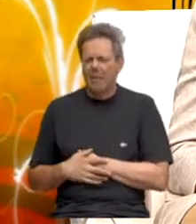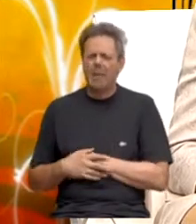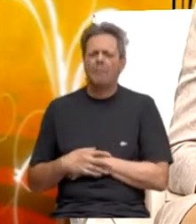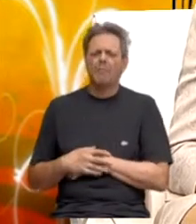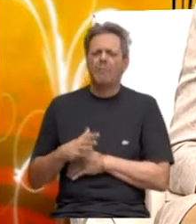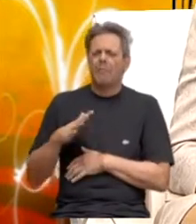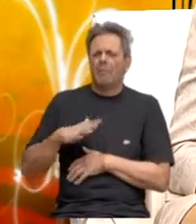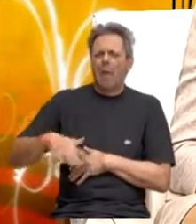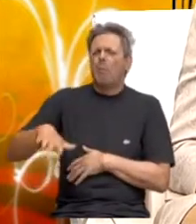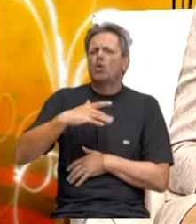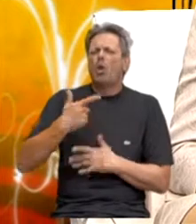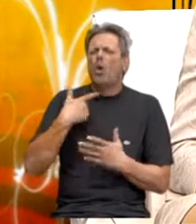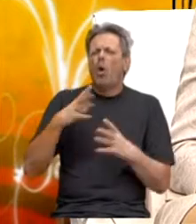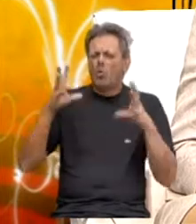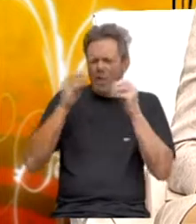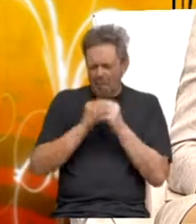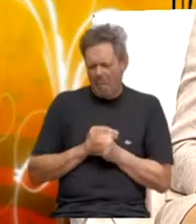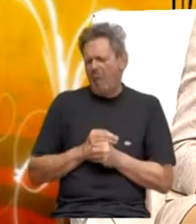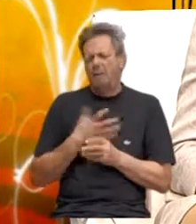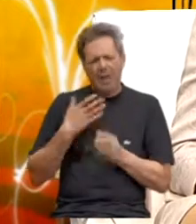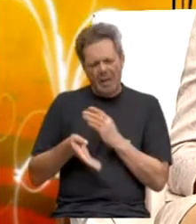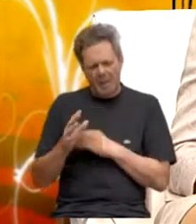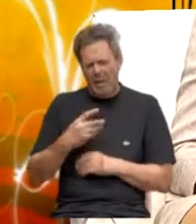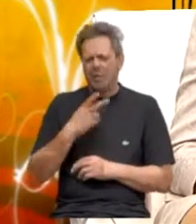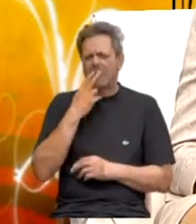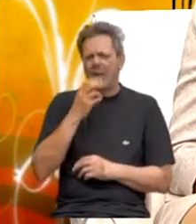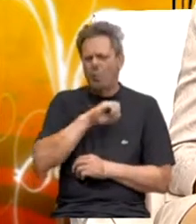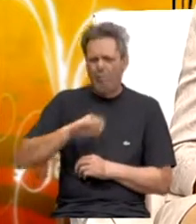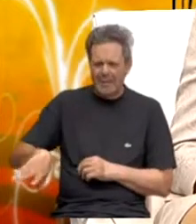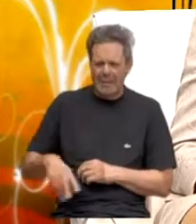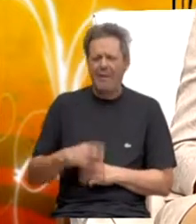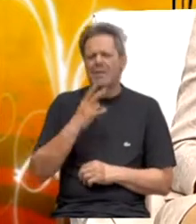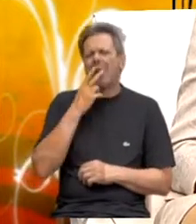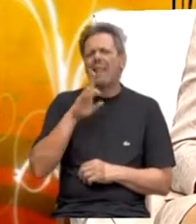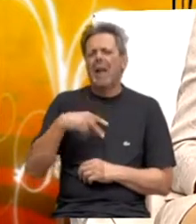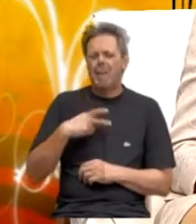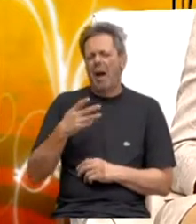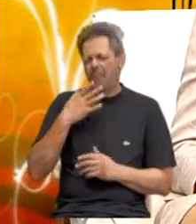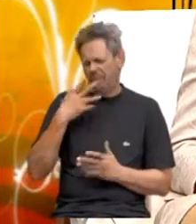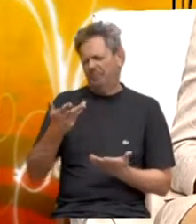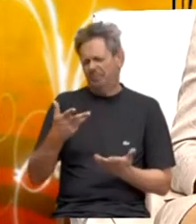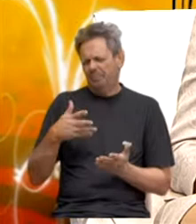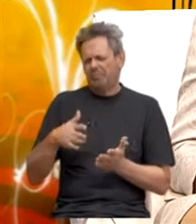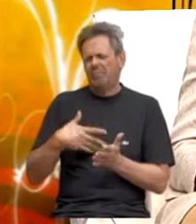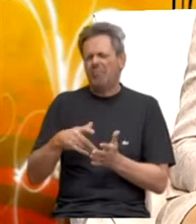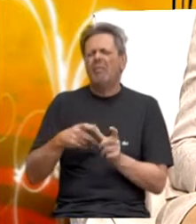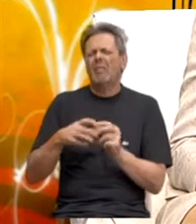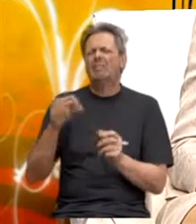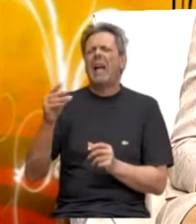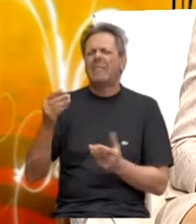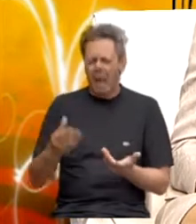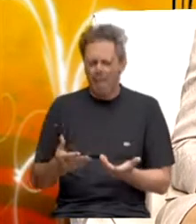zadimljene isto tako izbjegavati. Bacite cigaretu. Cigareta ima katran u sebi koji djeluje kao ljepilo na krvne žile na koje se kasnije